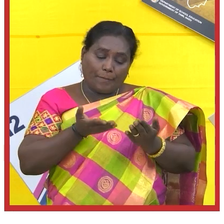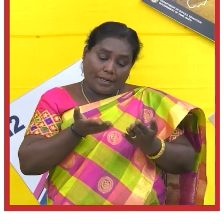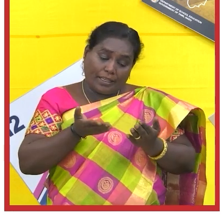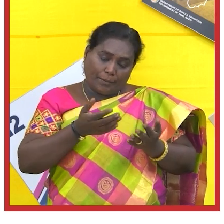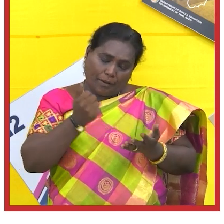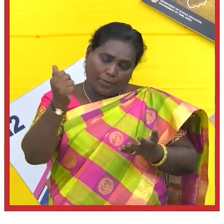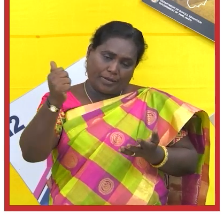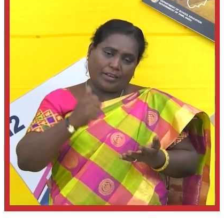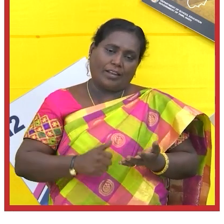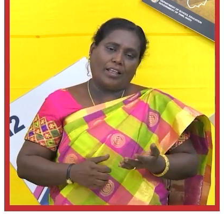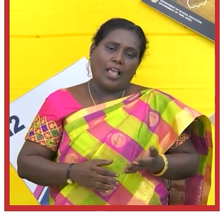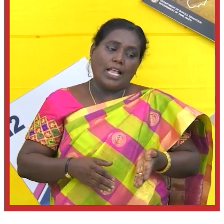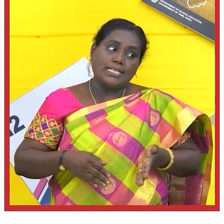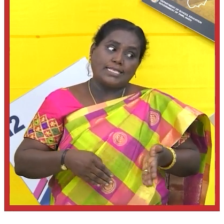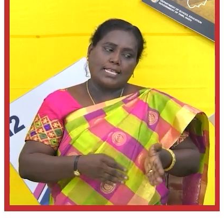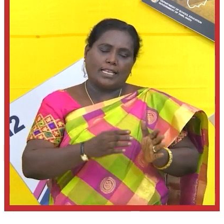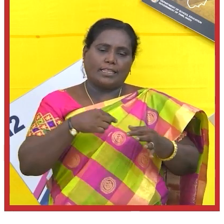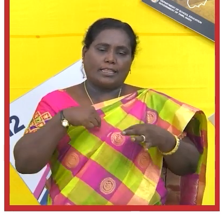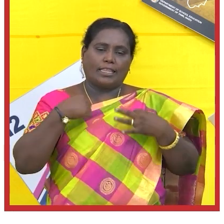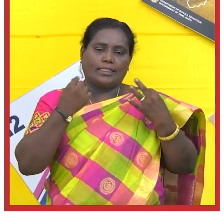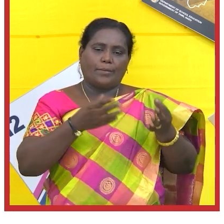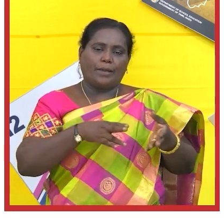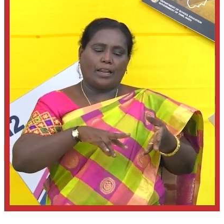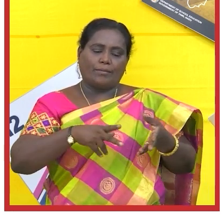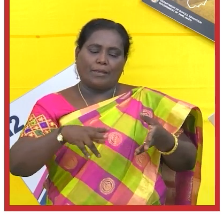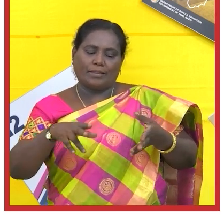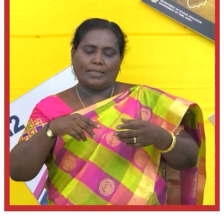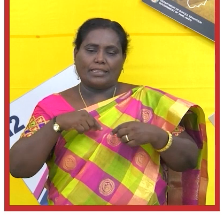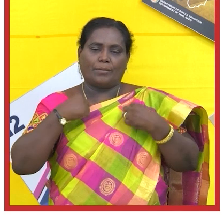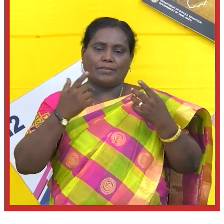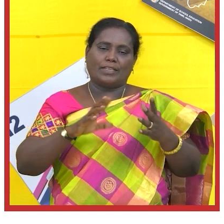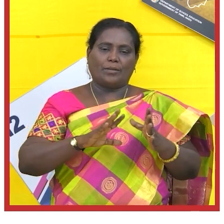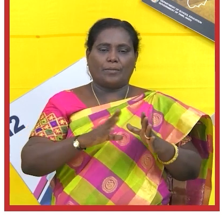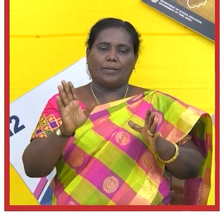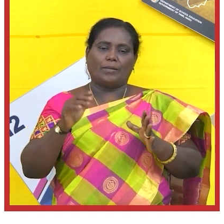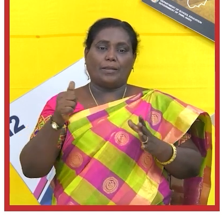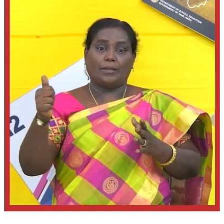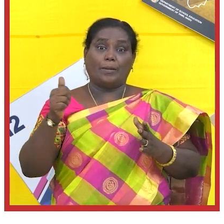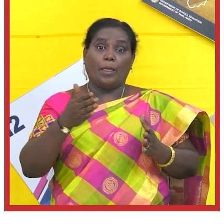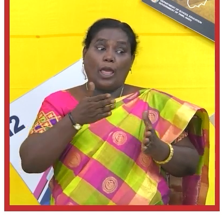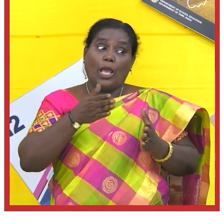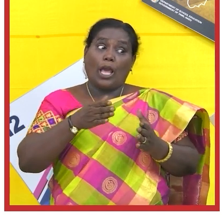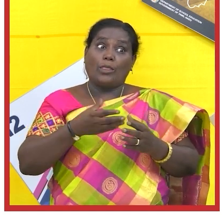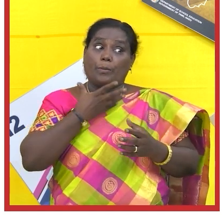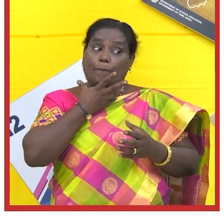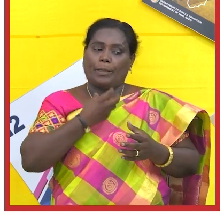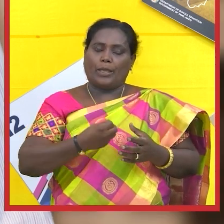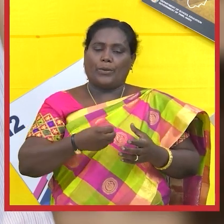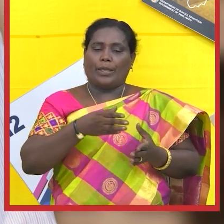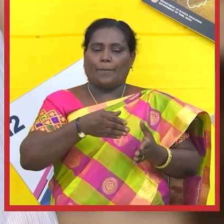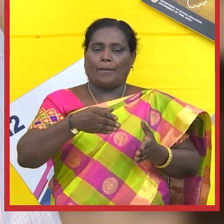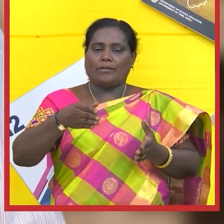பாடுபட்டிருக்கிறார், சீர்திருத்த திருமணங்களை வலியுறுத்தியிருக்கிறார். ஆக தந்தை பெரியாரினுடைய பங்கு மிக முக்கியமான